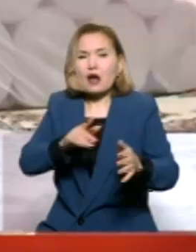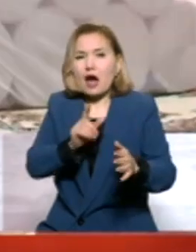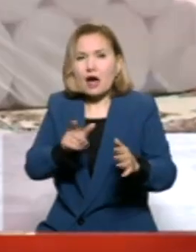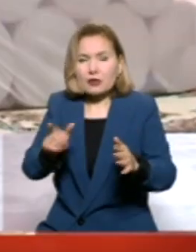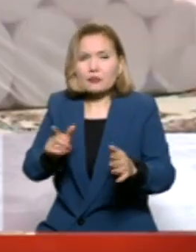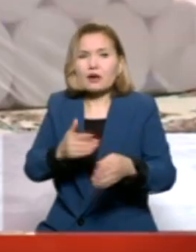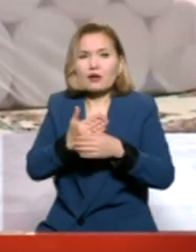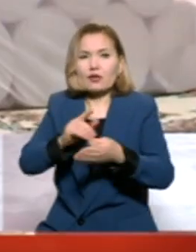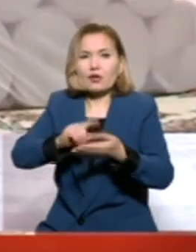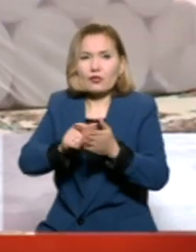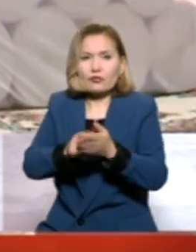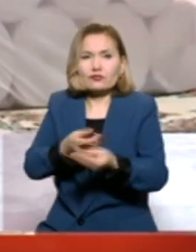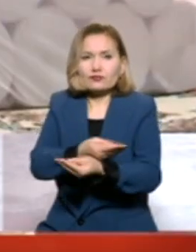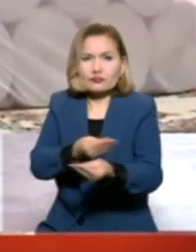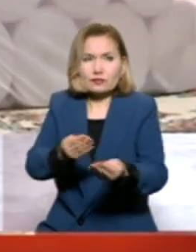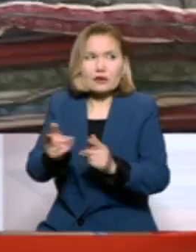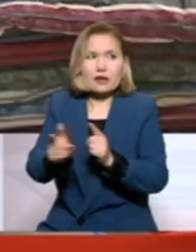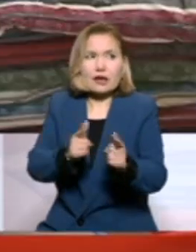қабылдауға дайын.